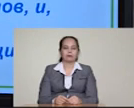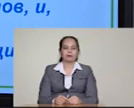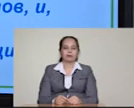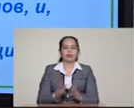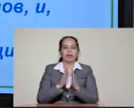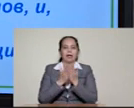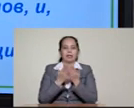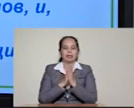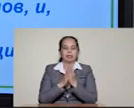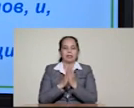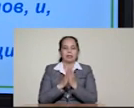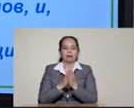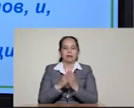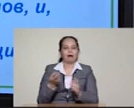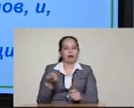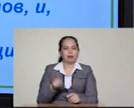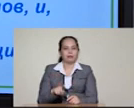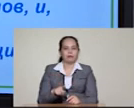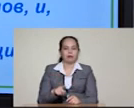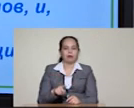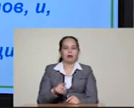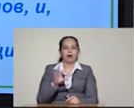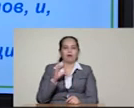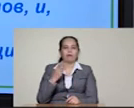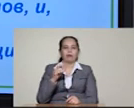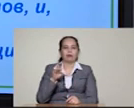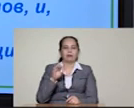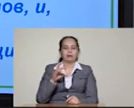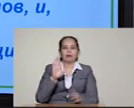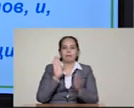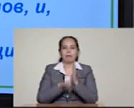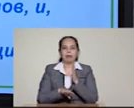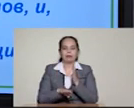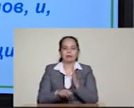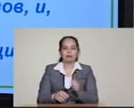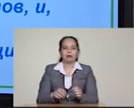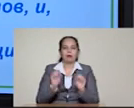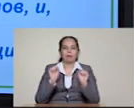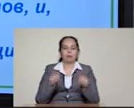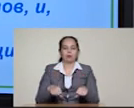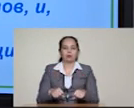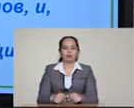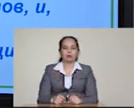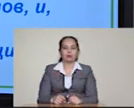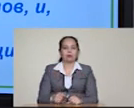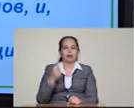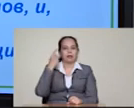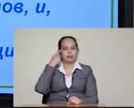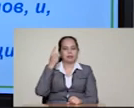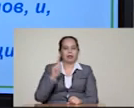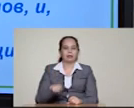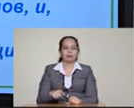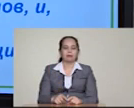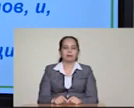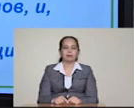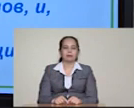Книг, разве, овладеть, без, можно, знаниями.